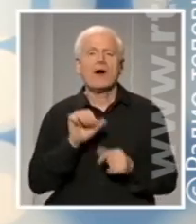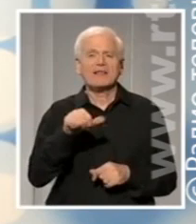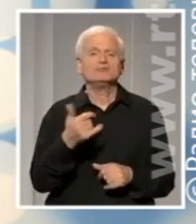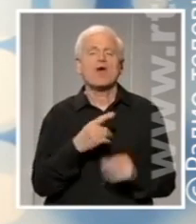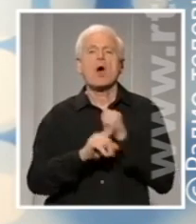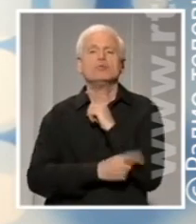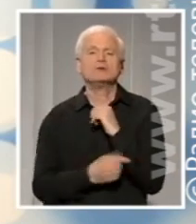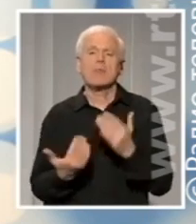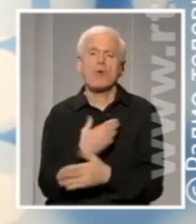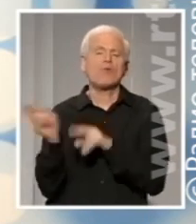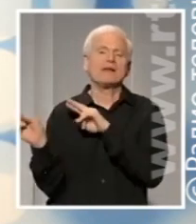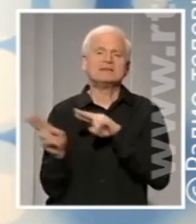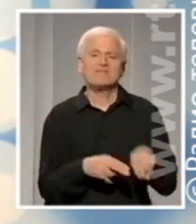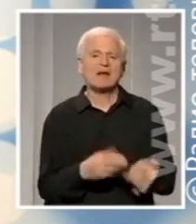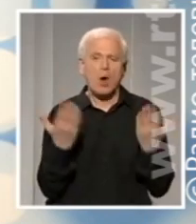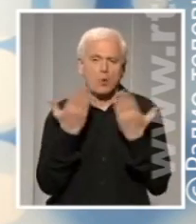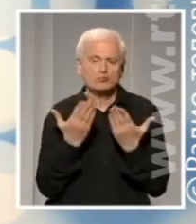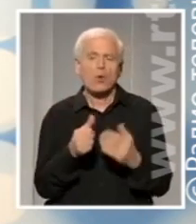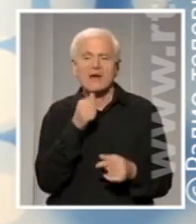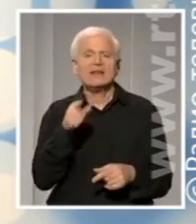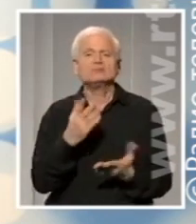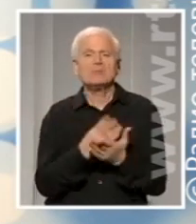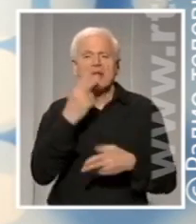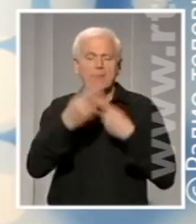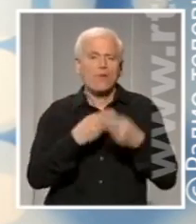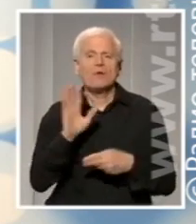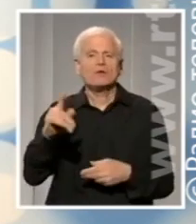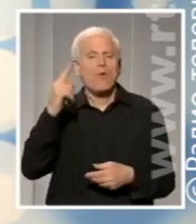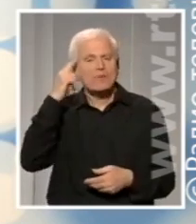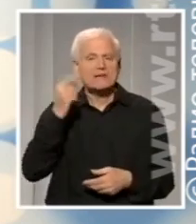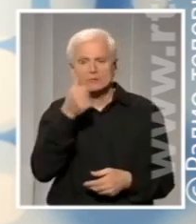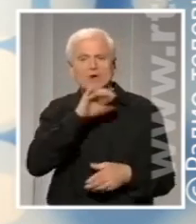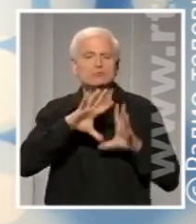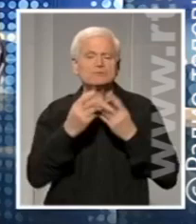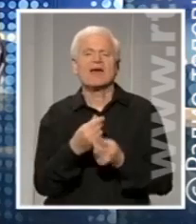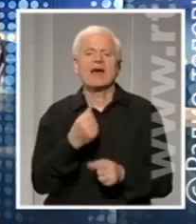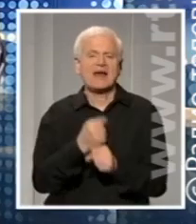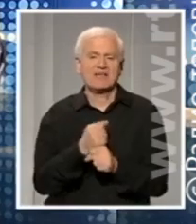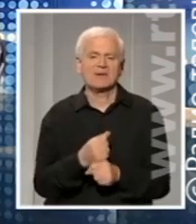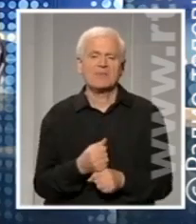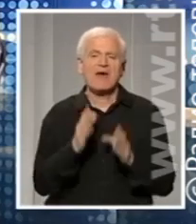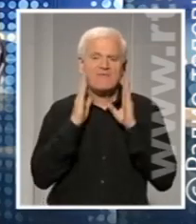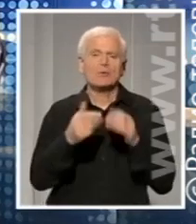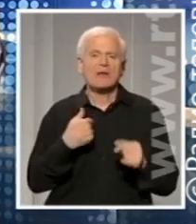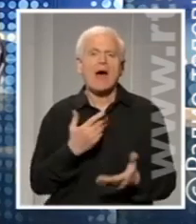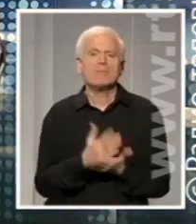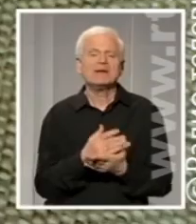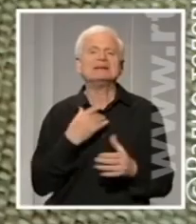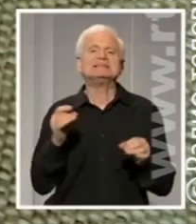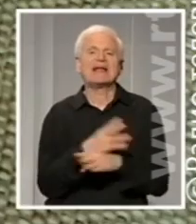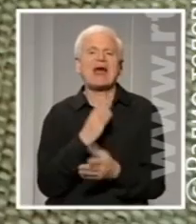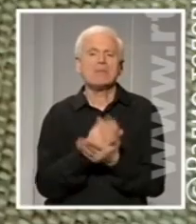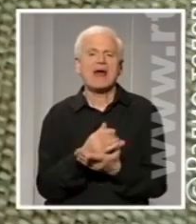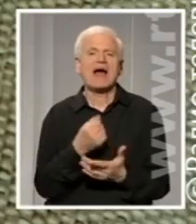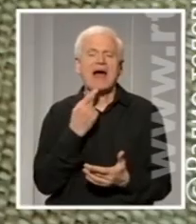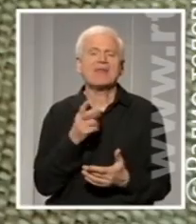učenici da se vrate u školske klupe i da će tada biti provereno njihovo znanje i šta su sve radili? Verujte mi, ja bih jako bila sretna kad bih